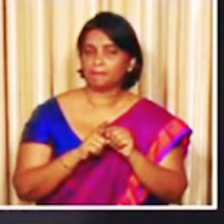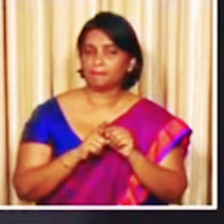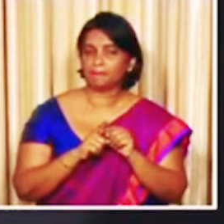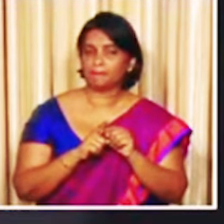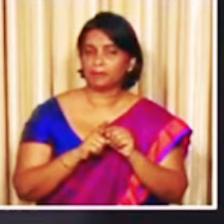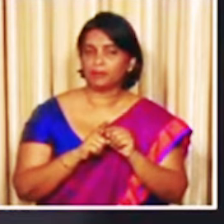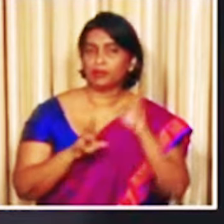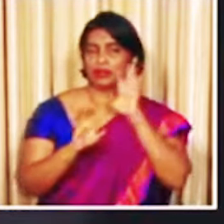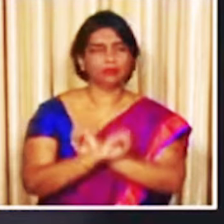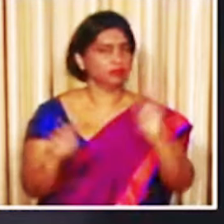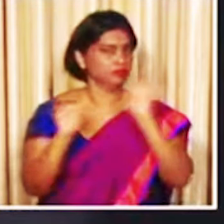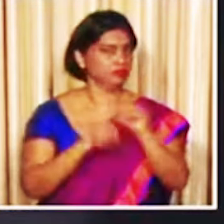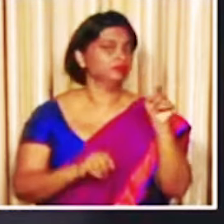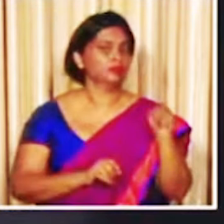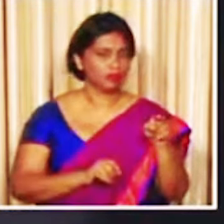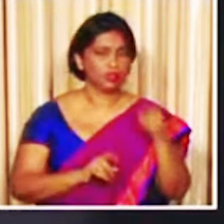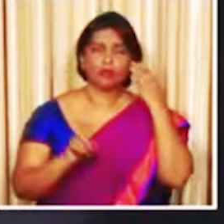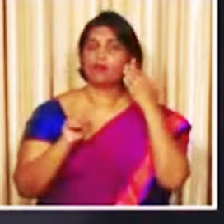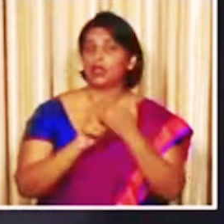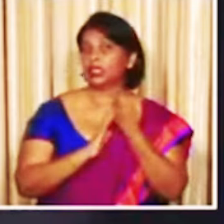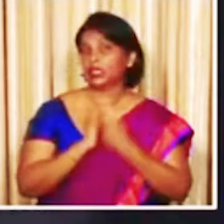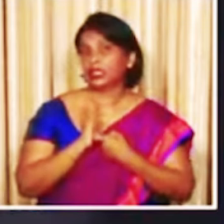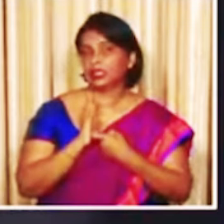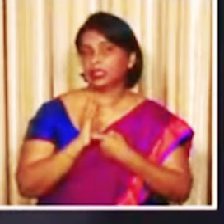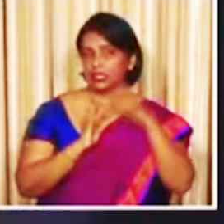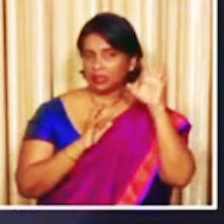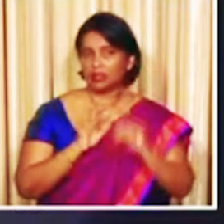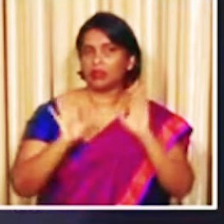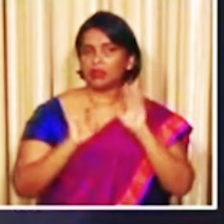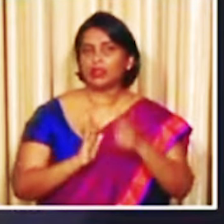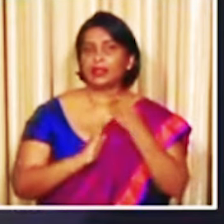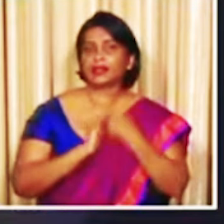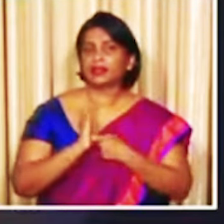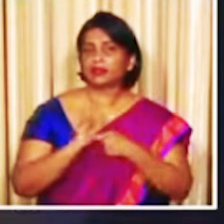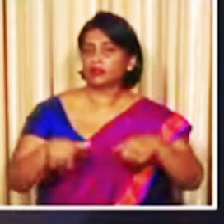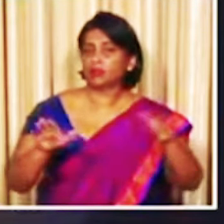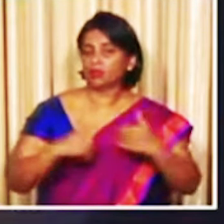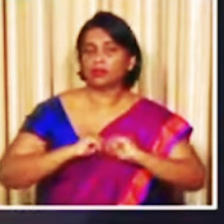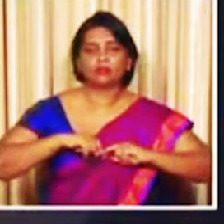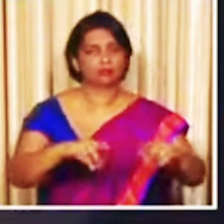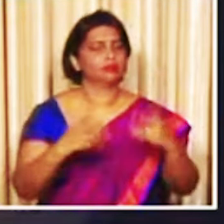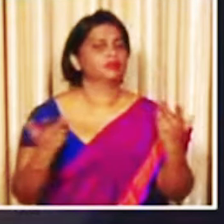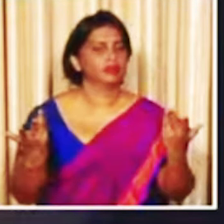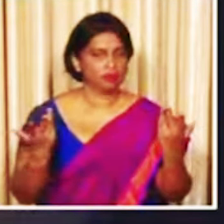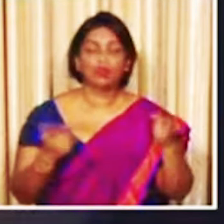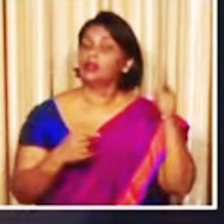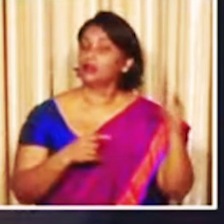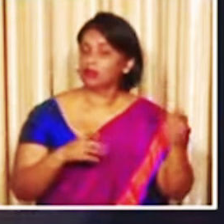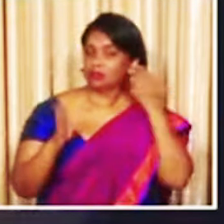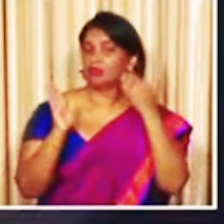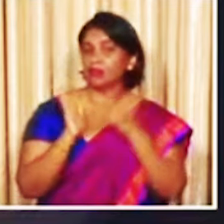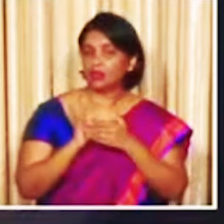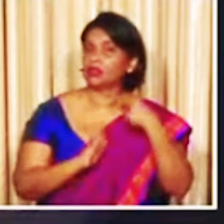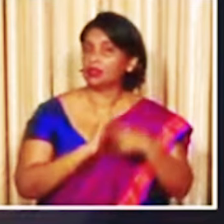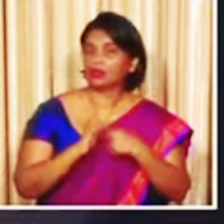මොකද ප්‍රචාරක දැන්වීම් සම්බන්ධයෙන් නීතියක් ගෙනවා. නමුත් ඒ නීතිය තාම ක්‍රියාත්මක වෙන්නේ නැහැ. ඒක තුළ මේ